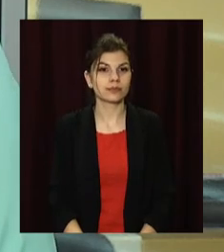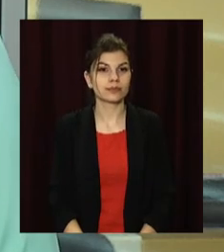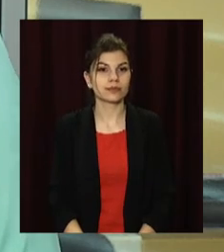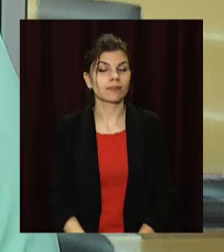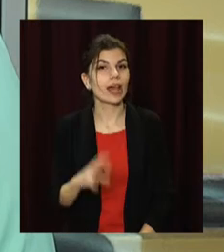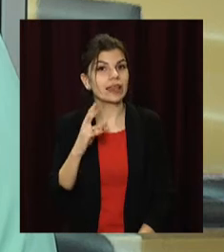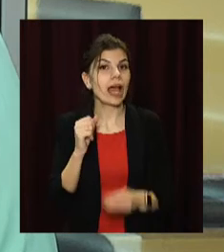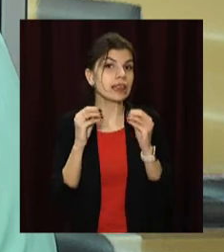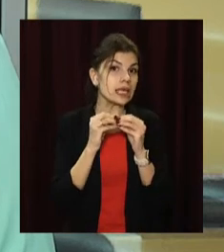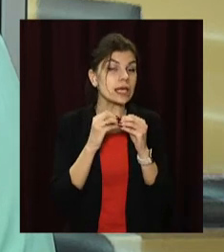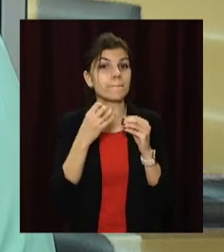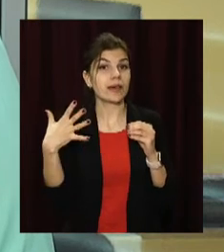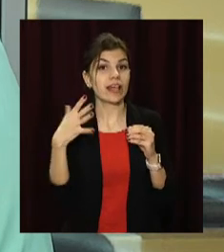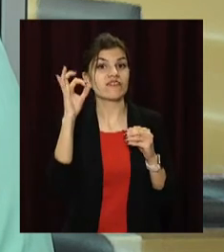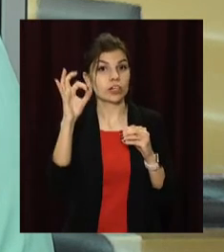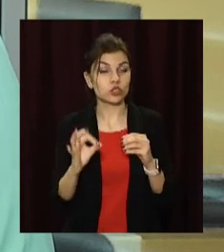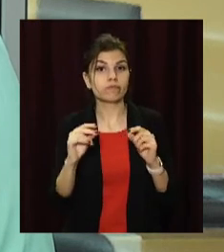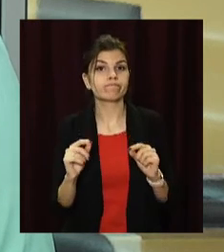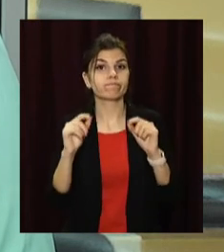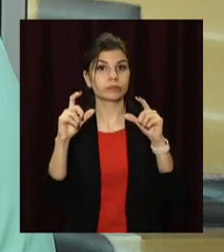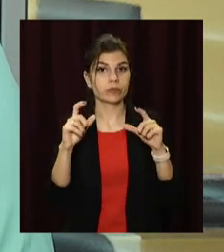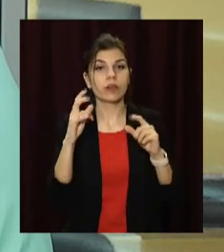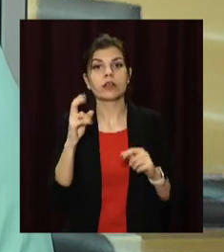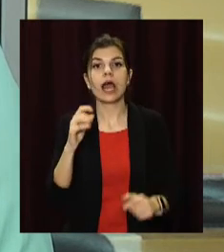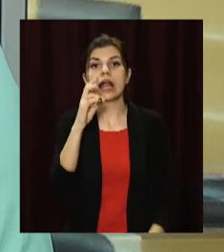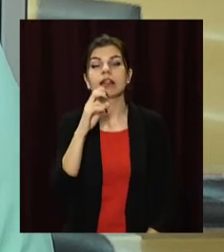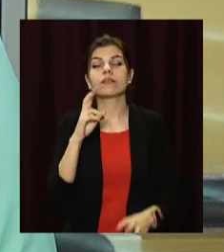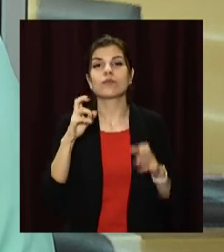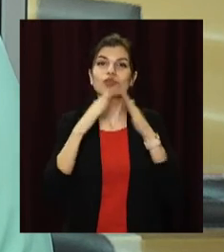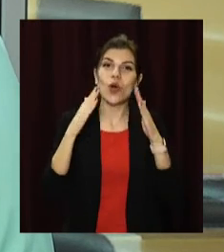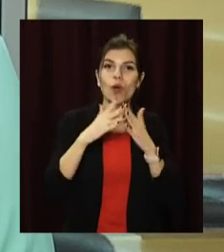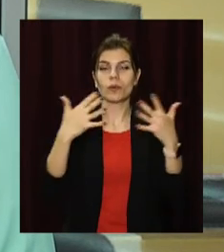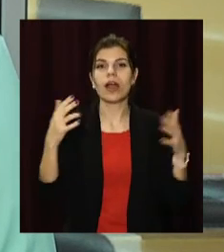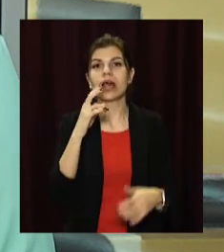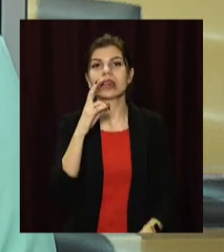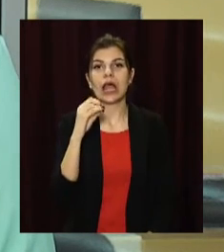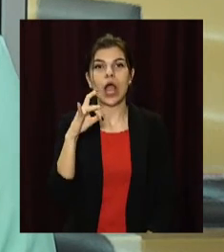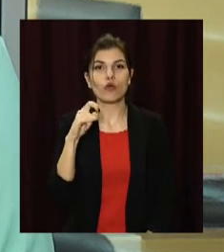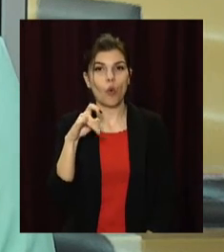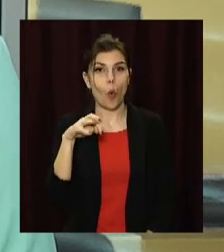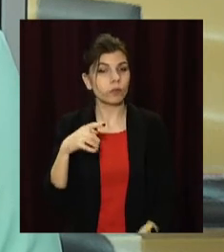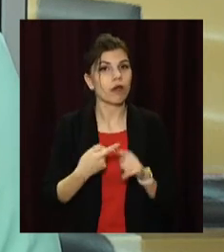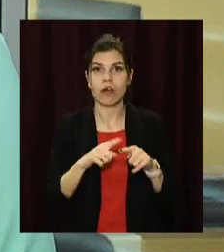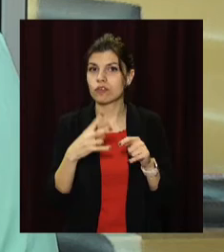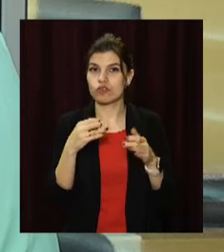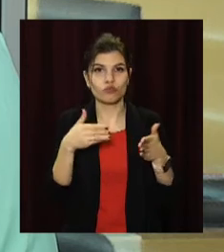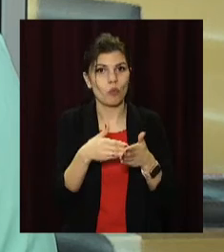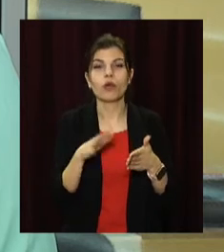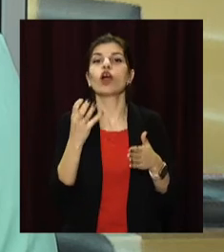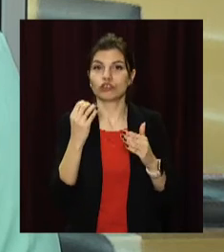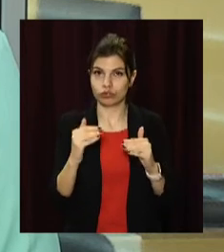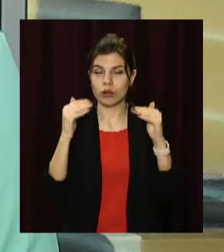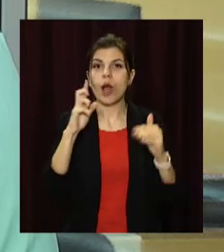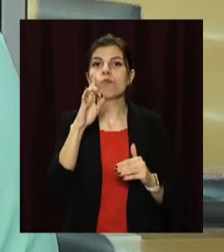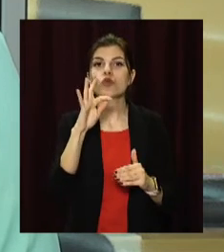На 10-15% зросли ціни на нерухомість у Дніпрі. І це не межа, стверджують експерти. За словами